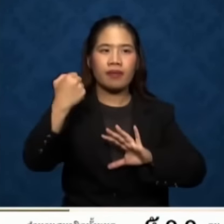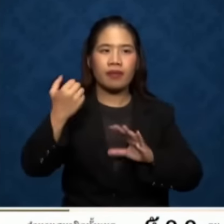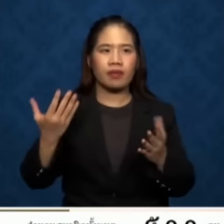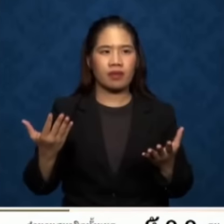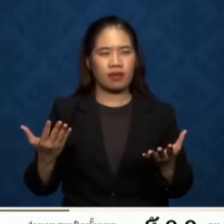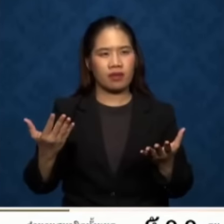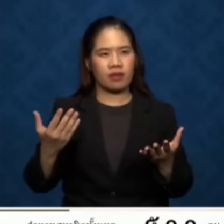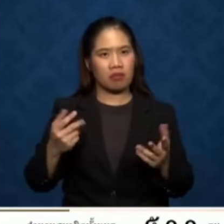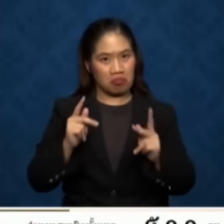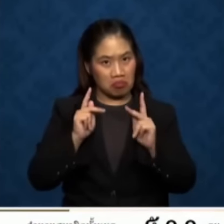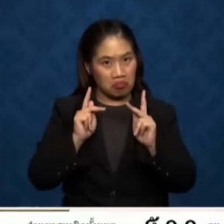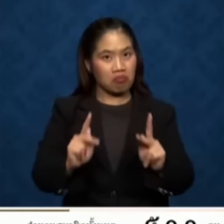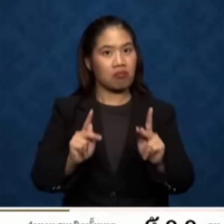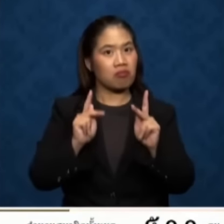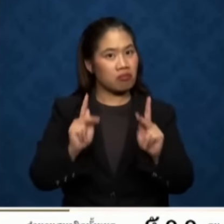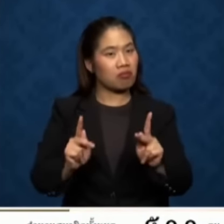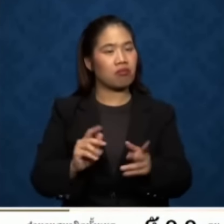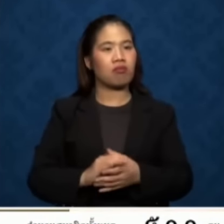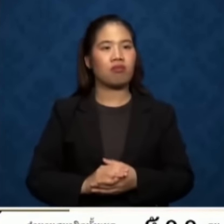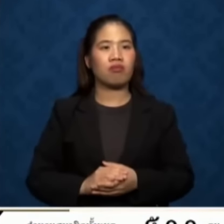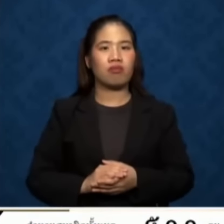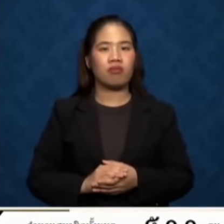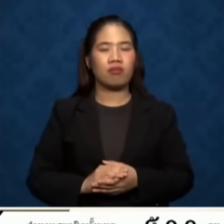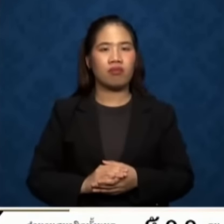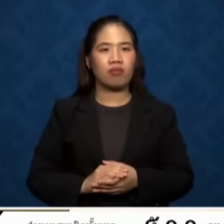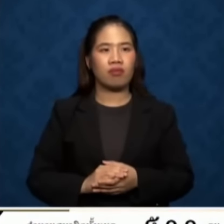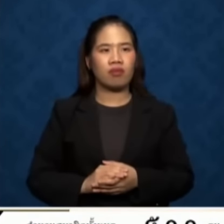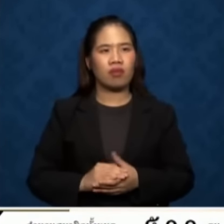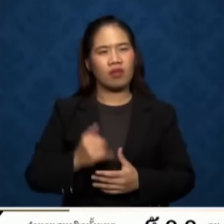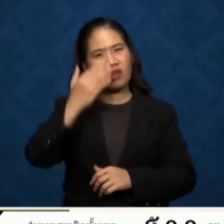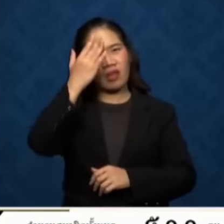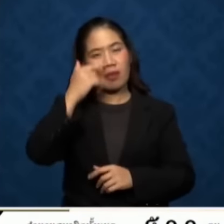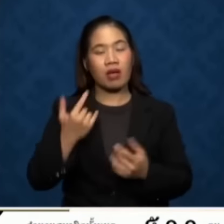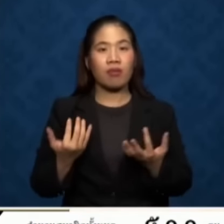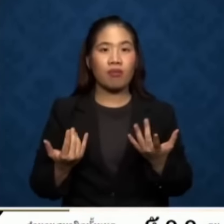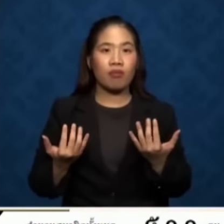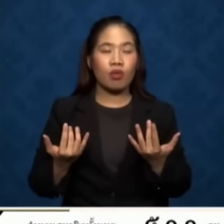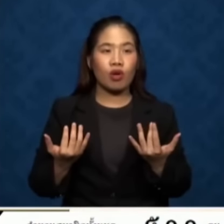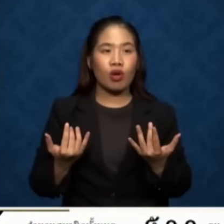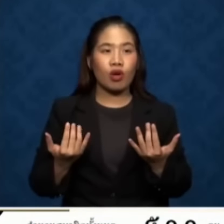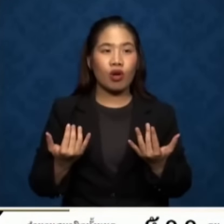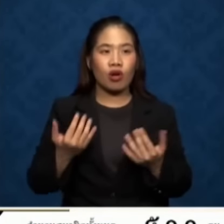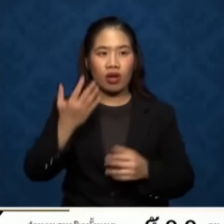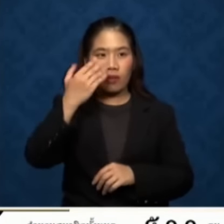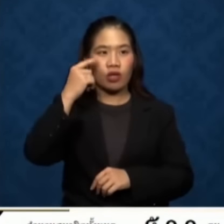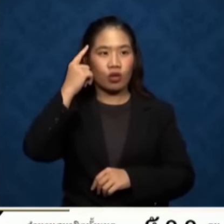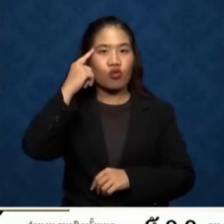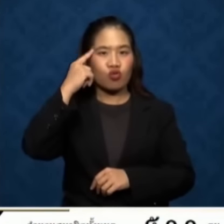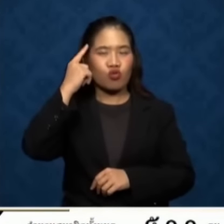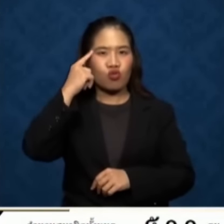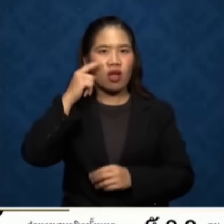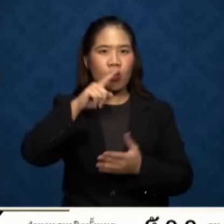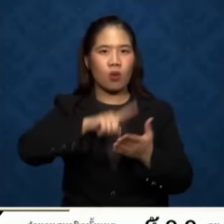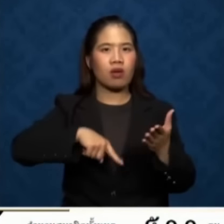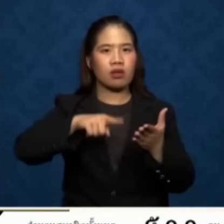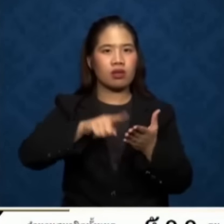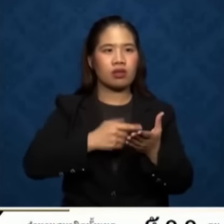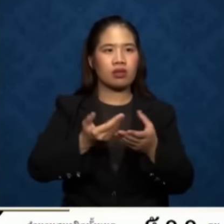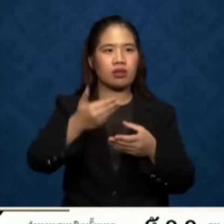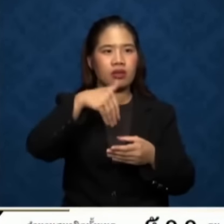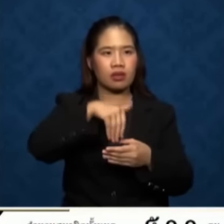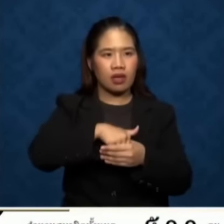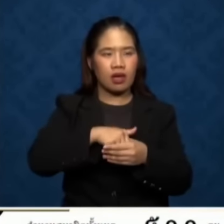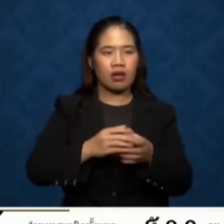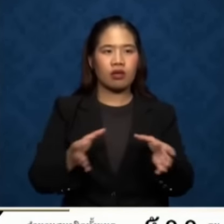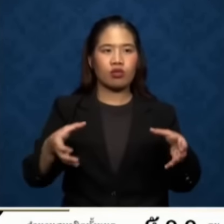ท่านมีความกล้าหาญมากทำไมท่านไม่รอเวลาเพราะตอนนั้นก็รู้ละการเลือกตั้งพรร